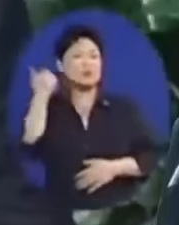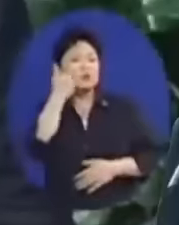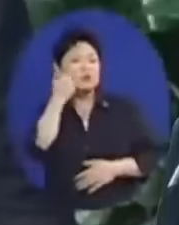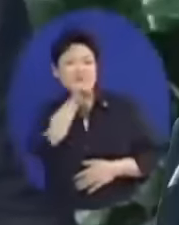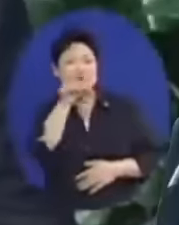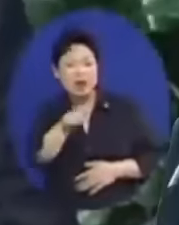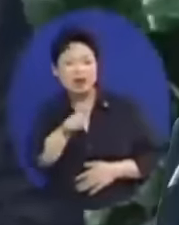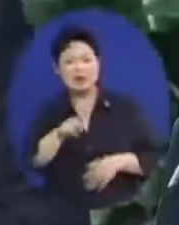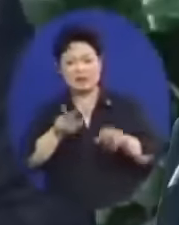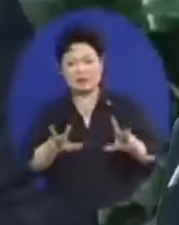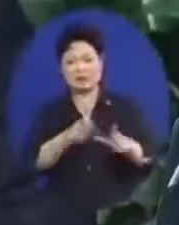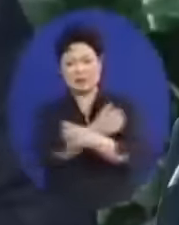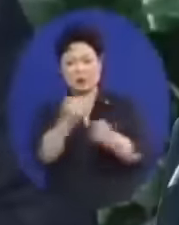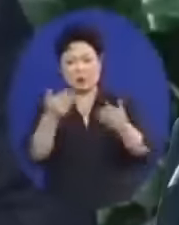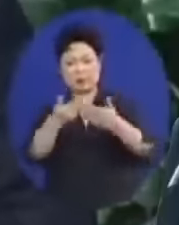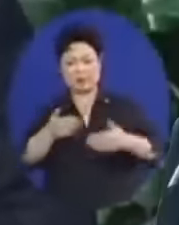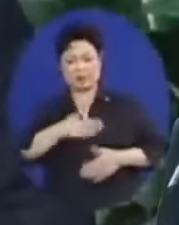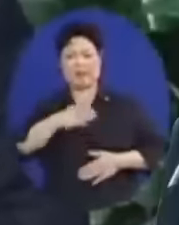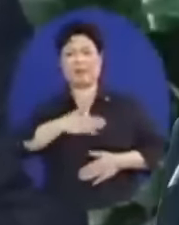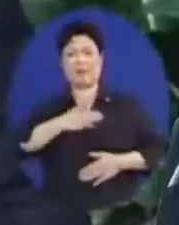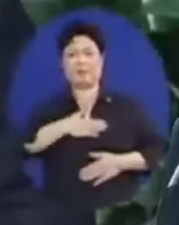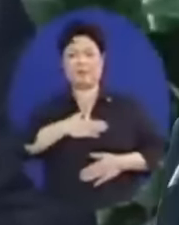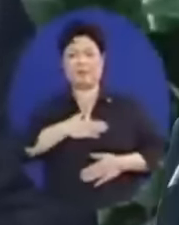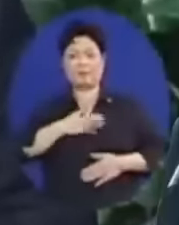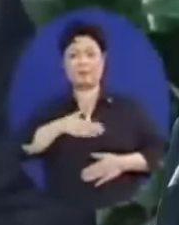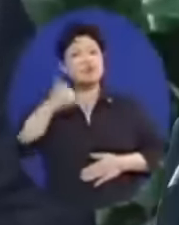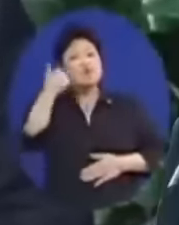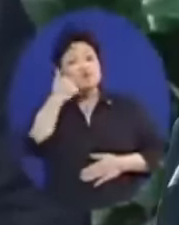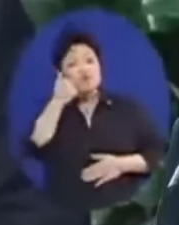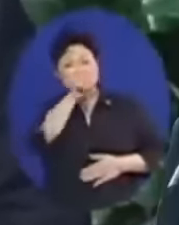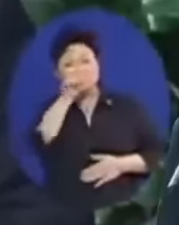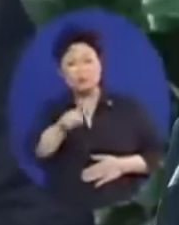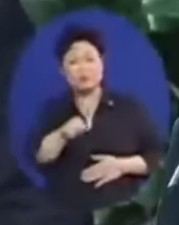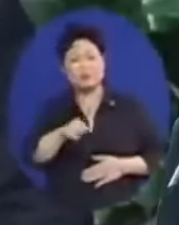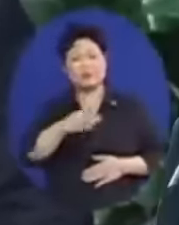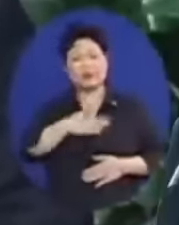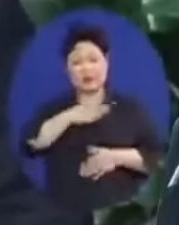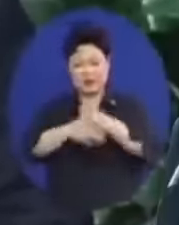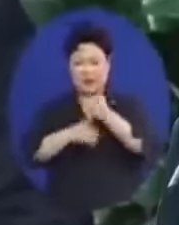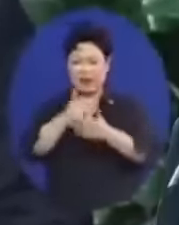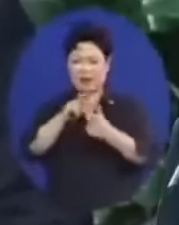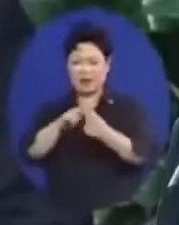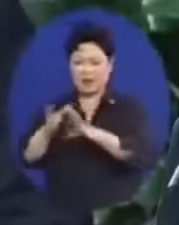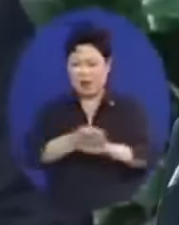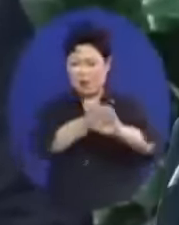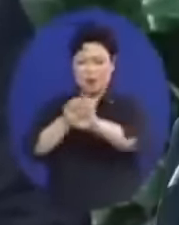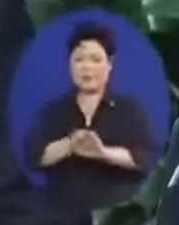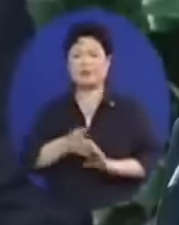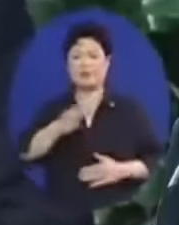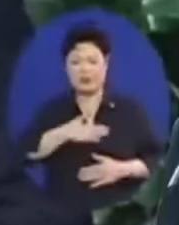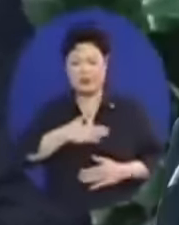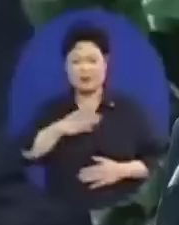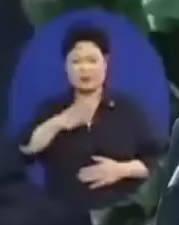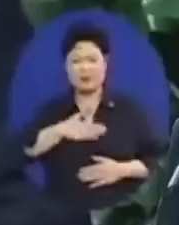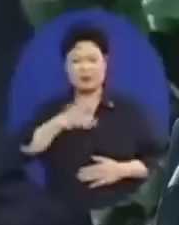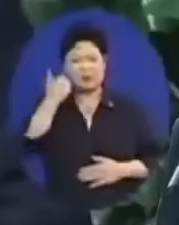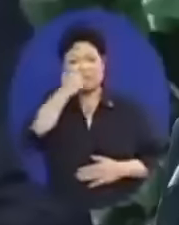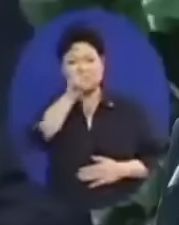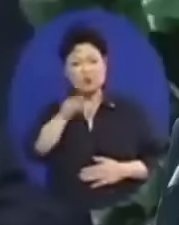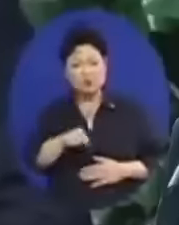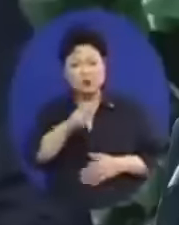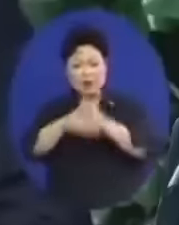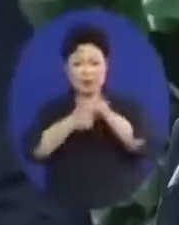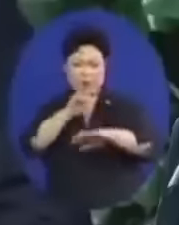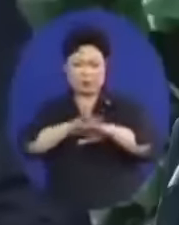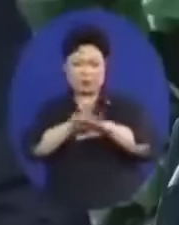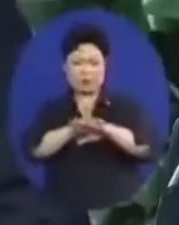나는 이제는 용서받은 내다. 나는 누구냐? 나는 하나님과 화목한 내가 되었다. 나는 누구냐? 하나님의